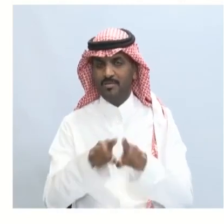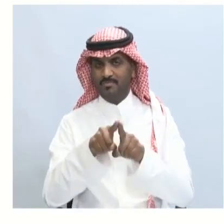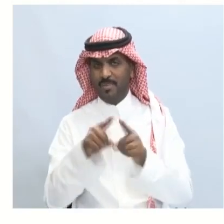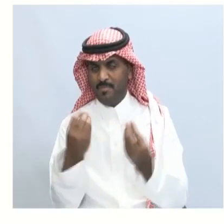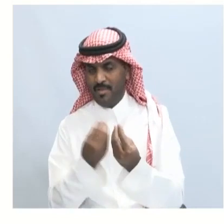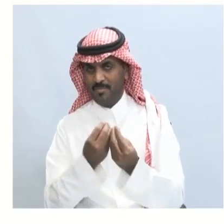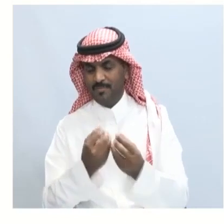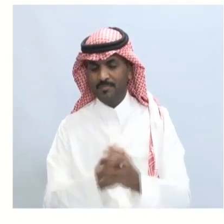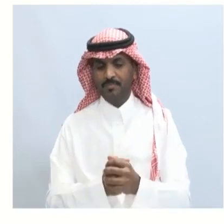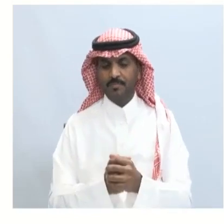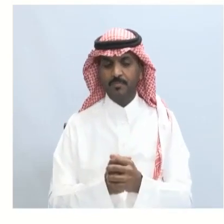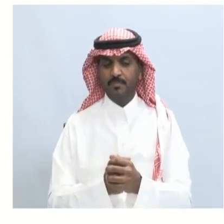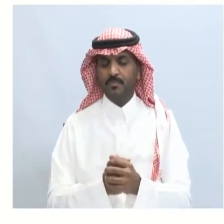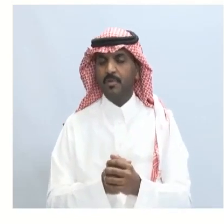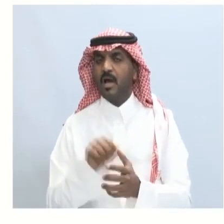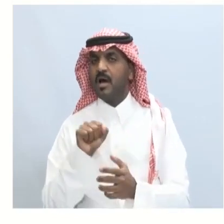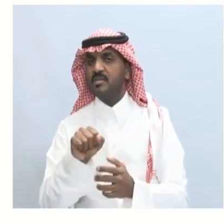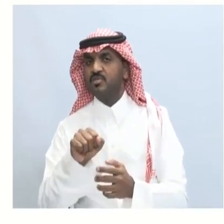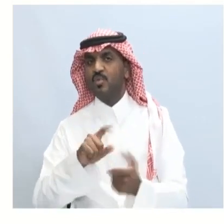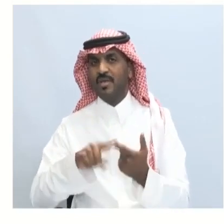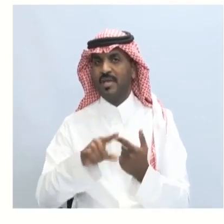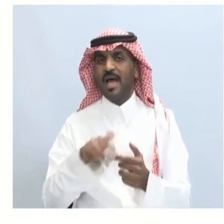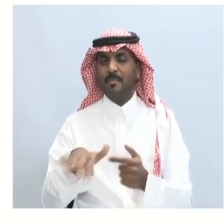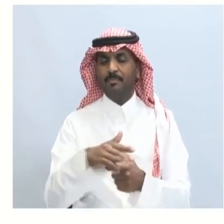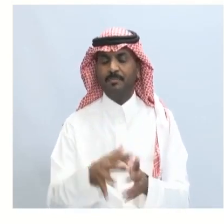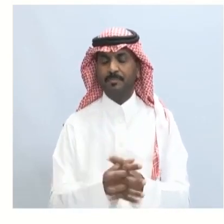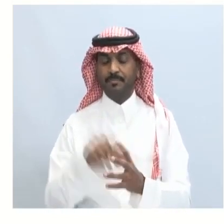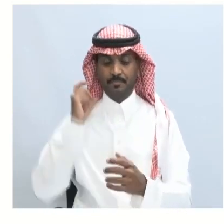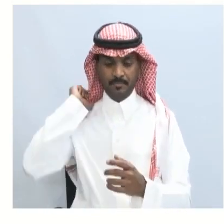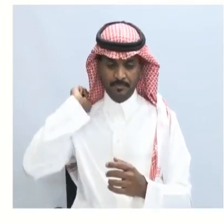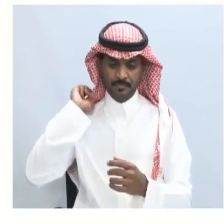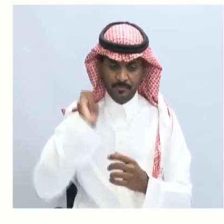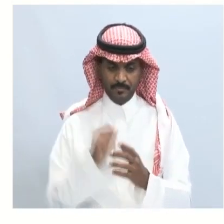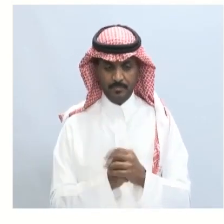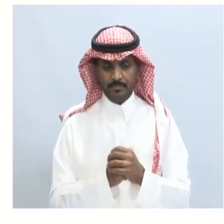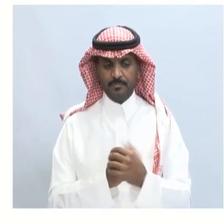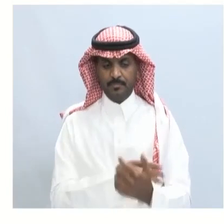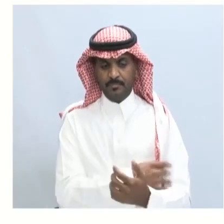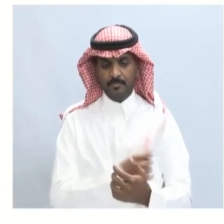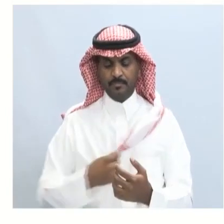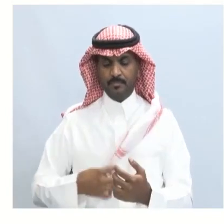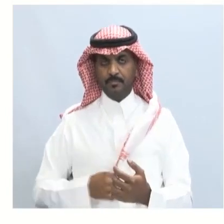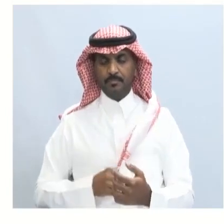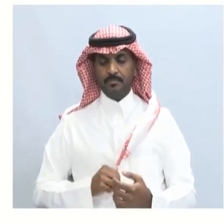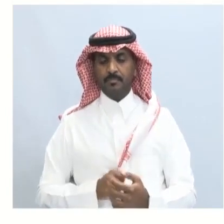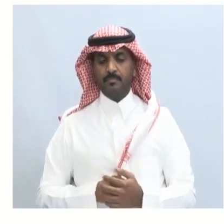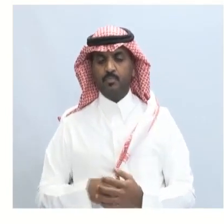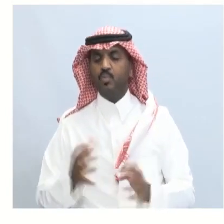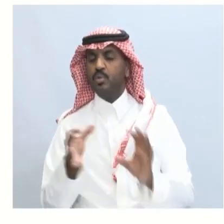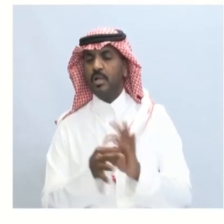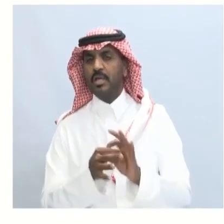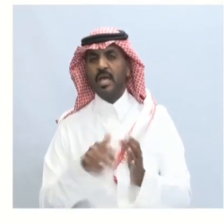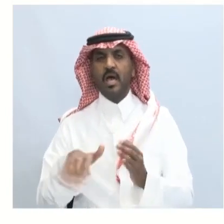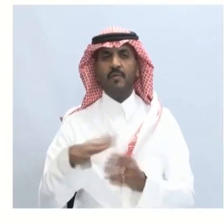هناك له موطن عام وموطن خاص والموطن الخاص هو موطن الاعمال الذي يتعلق به كافه